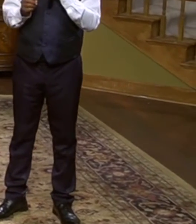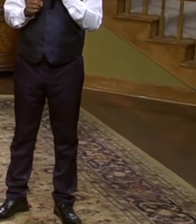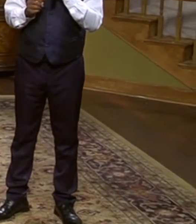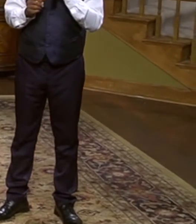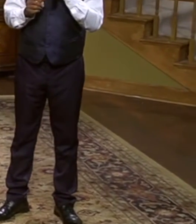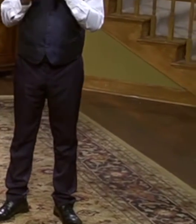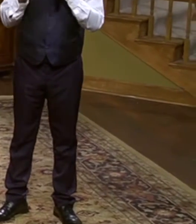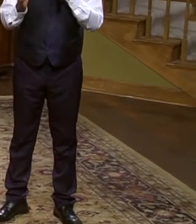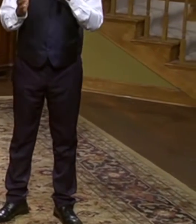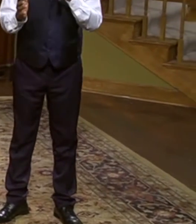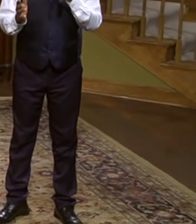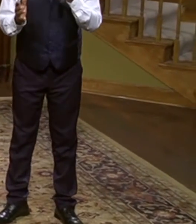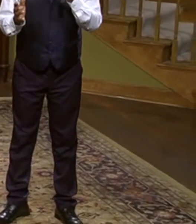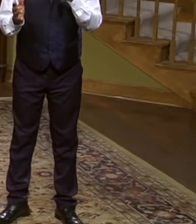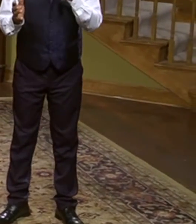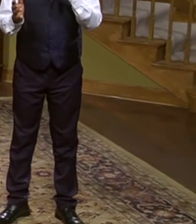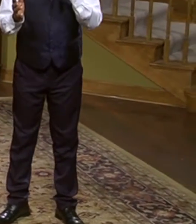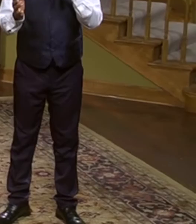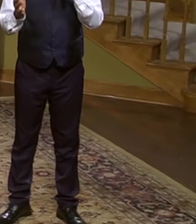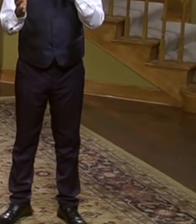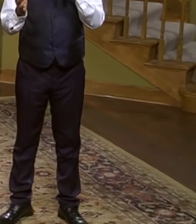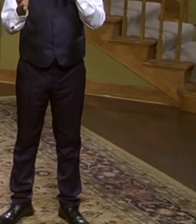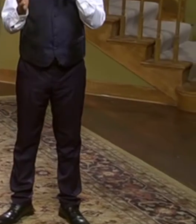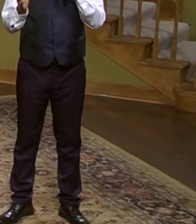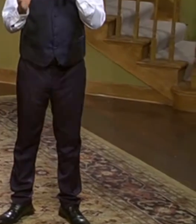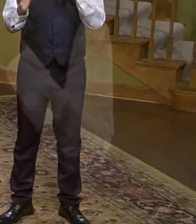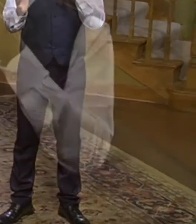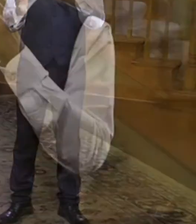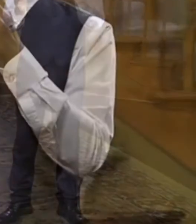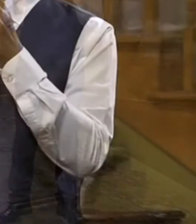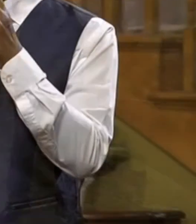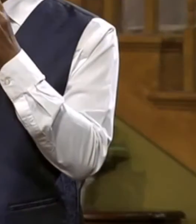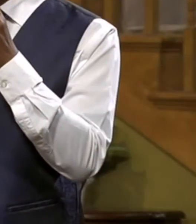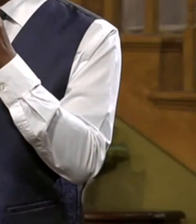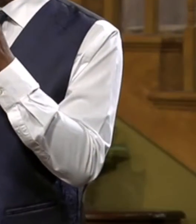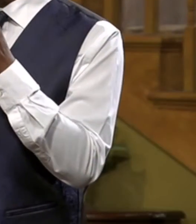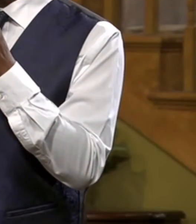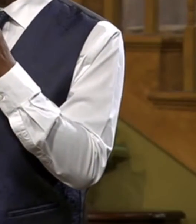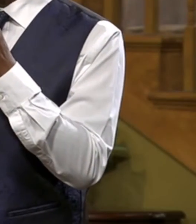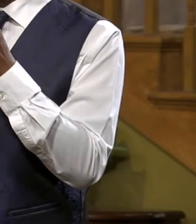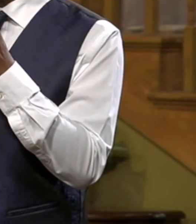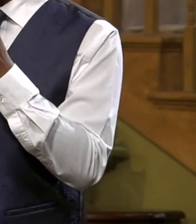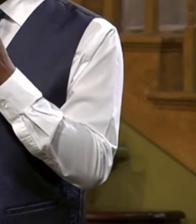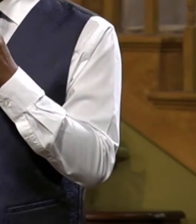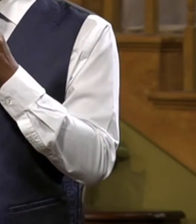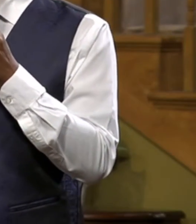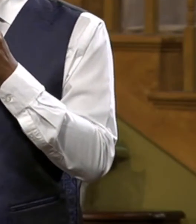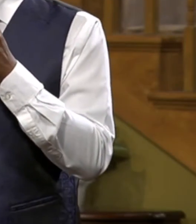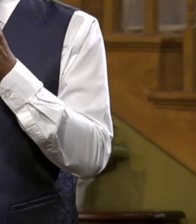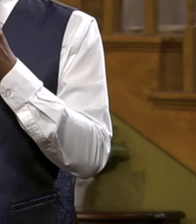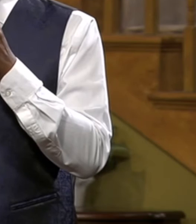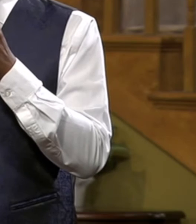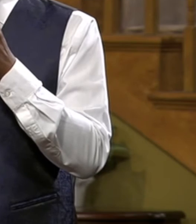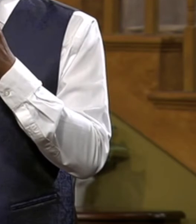livré, afin que par Jésus-Christ je sois racheté. Pour que par lui, que